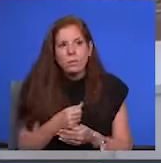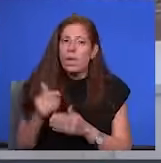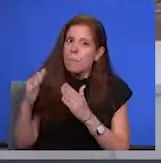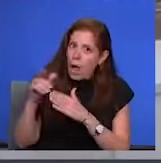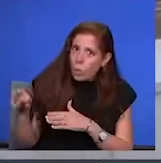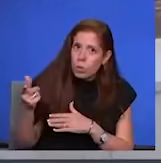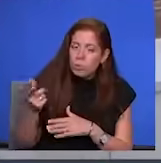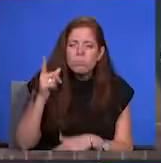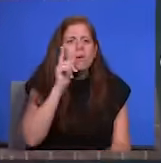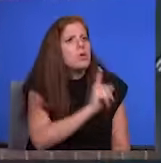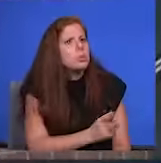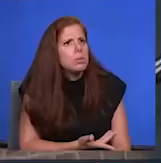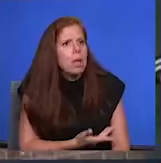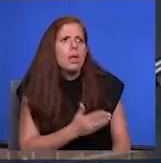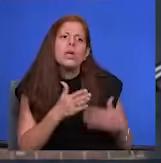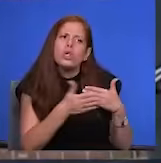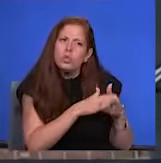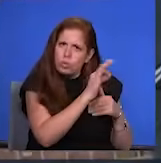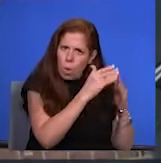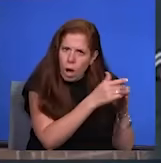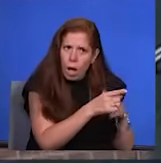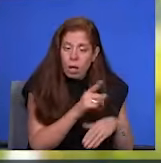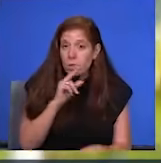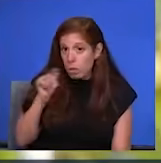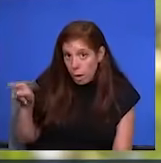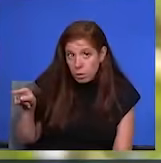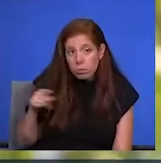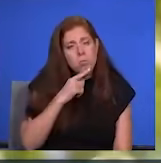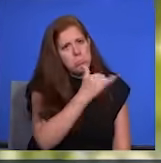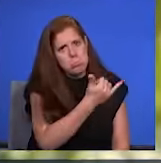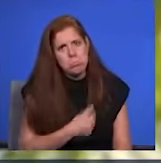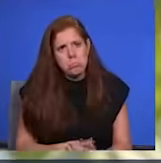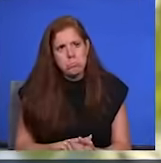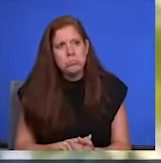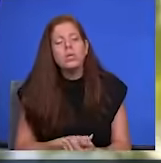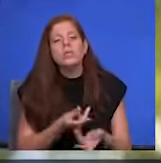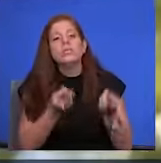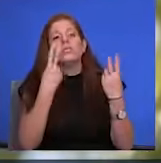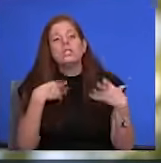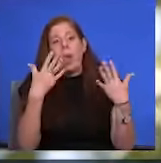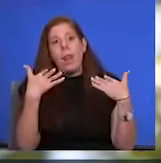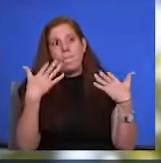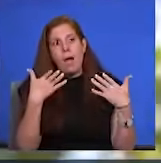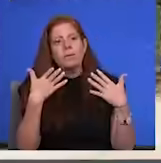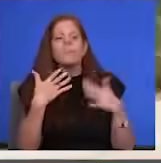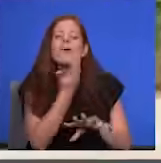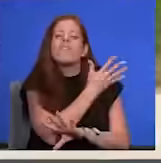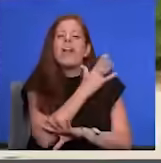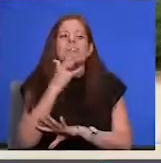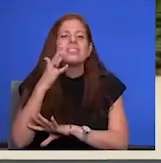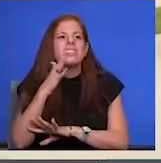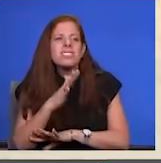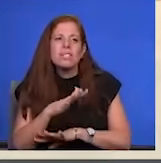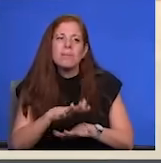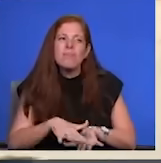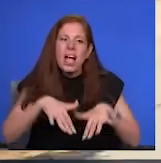אתה יודע? אשתו גר. אתה דיברת איתה? כן. נחזור עכשיו לפארק. מעבר לעצים והגידולים שתואמים